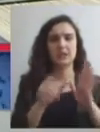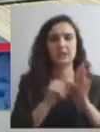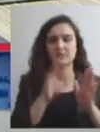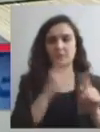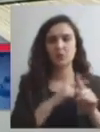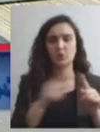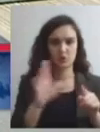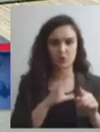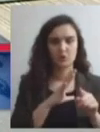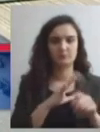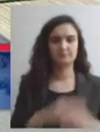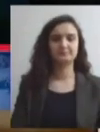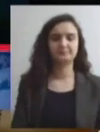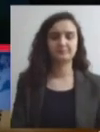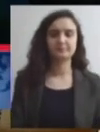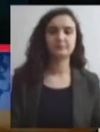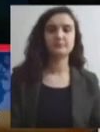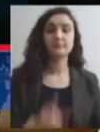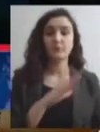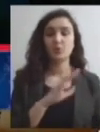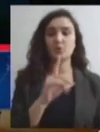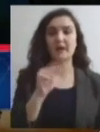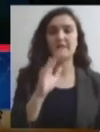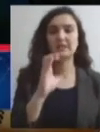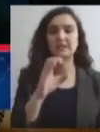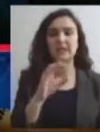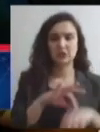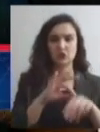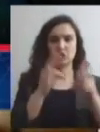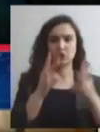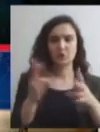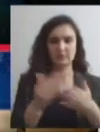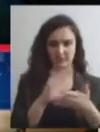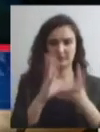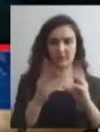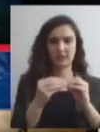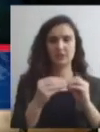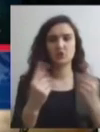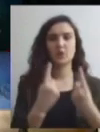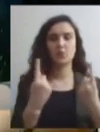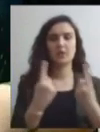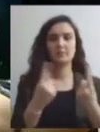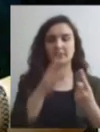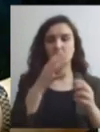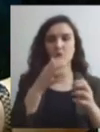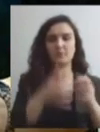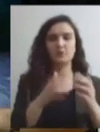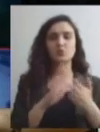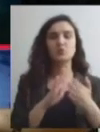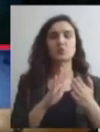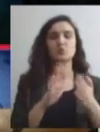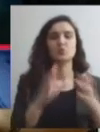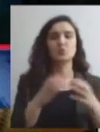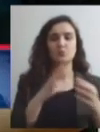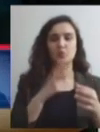იჩინა თავი. სტანდარტულად ცნობილი იყო, რომ კავასაკის სინდრომის ყველაზე ისეთი ჩვეული ასაკობრივი ჯგუფი იყო 0-დან 5